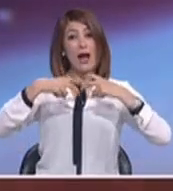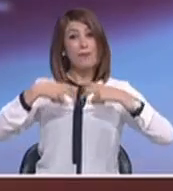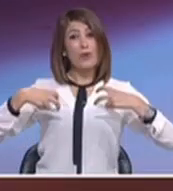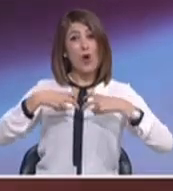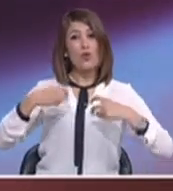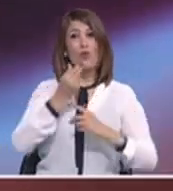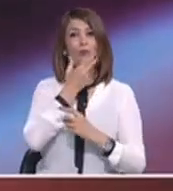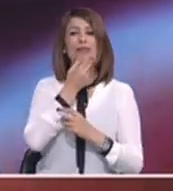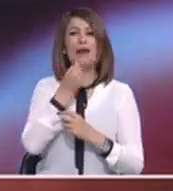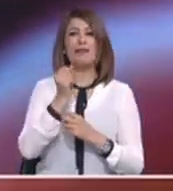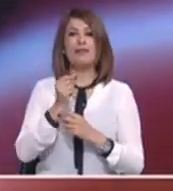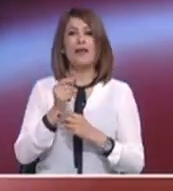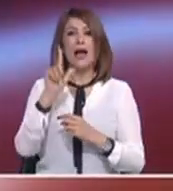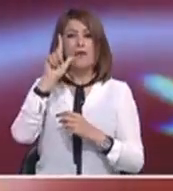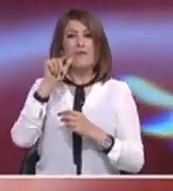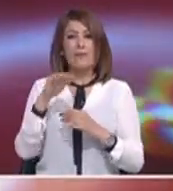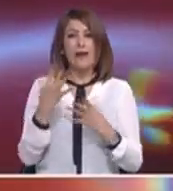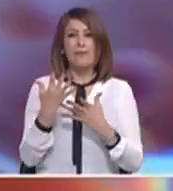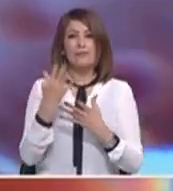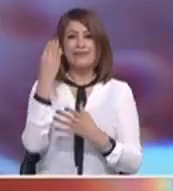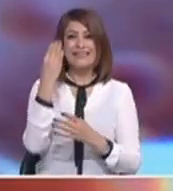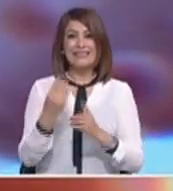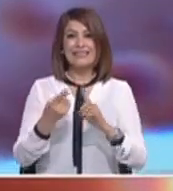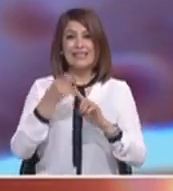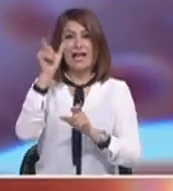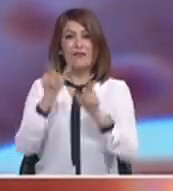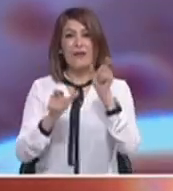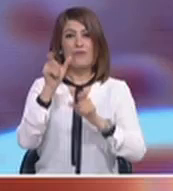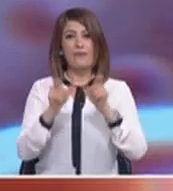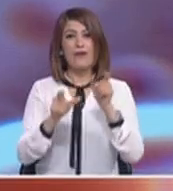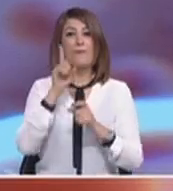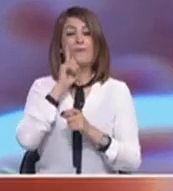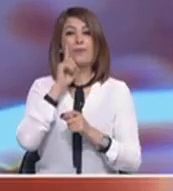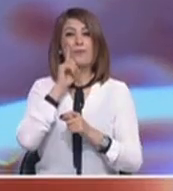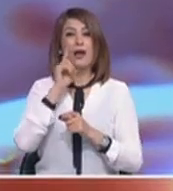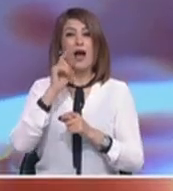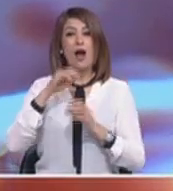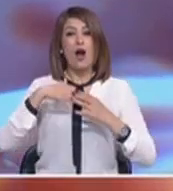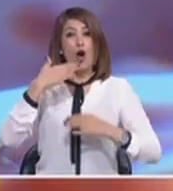اليوم الحاجه نقولها على